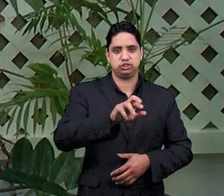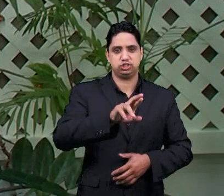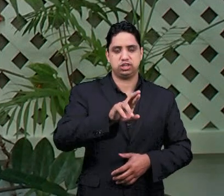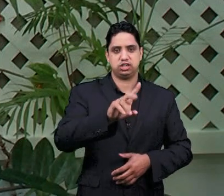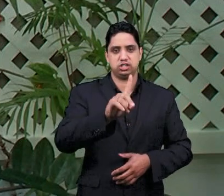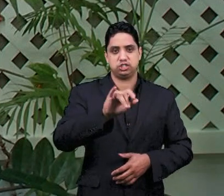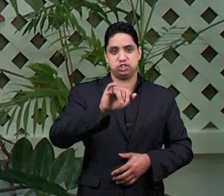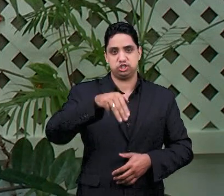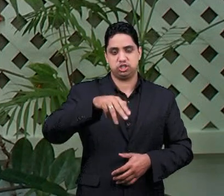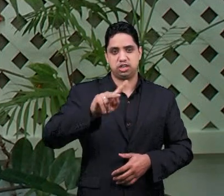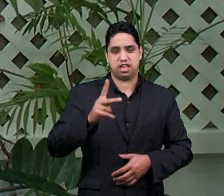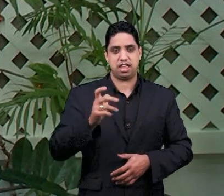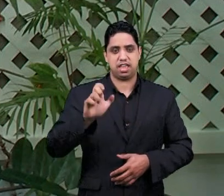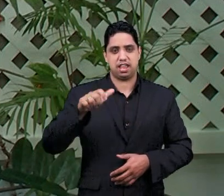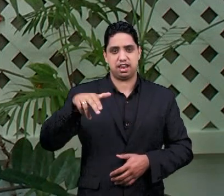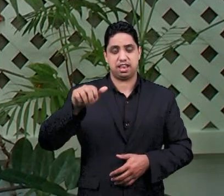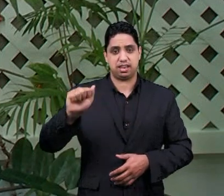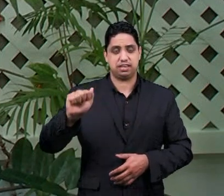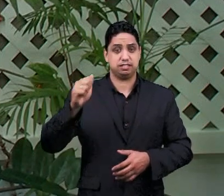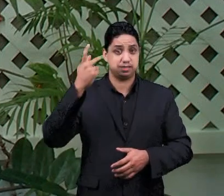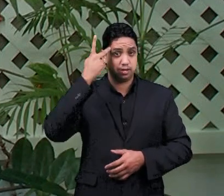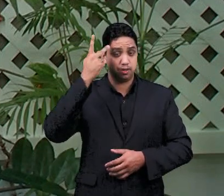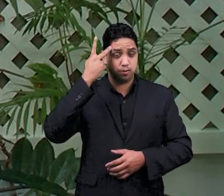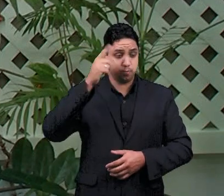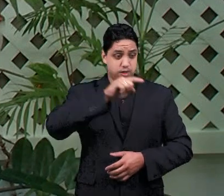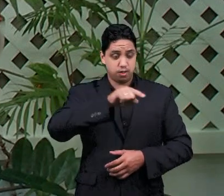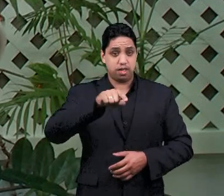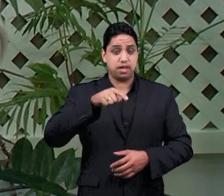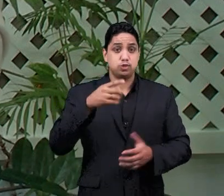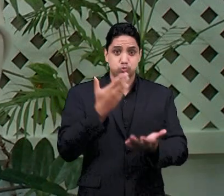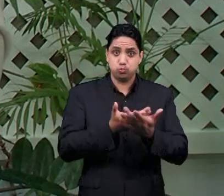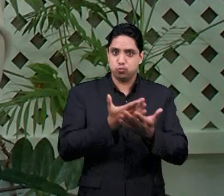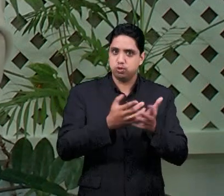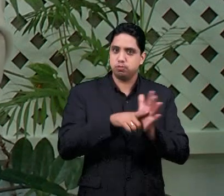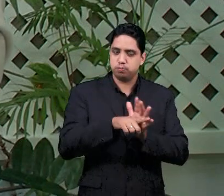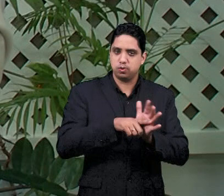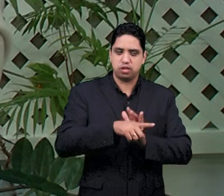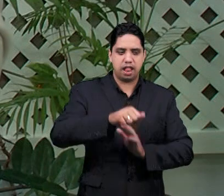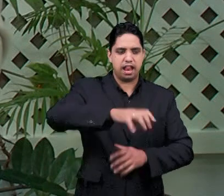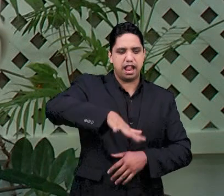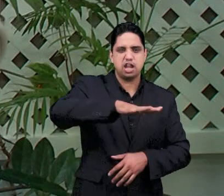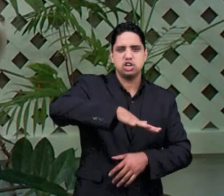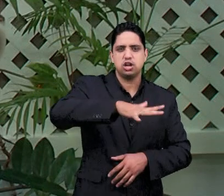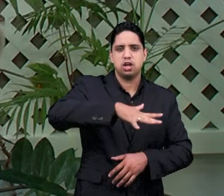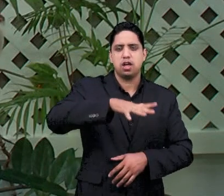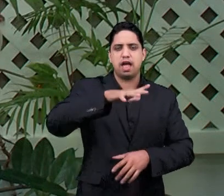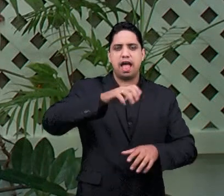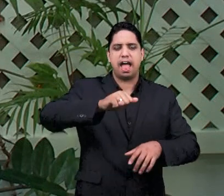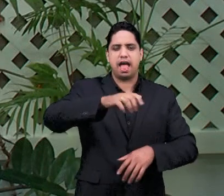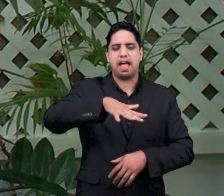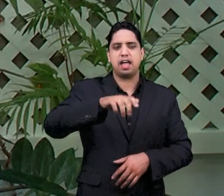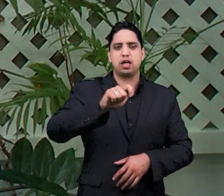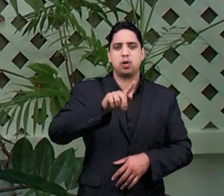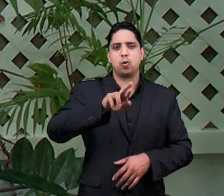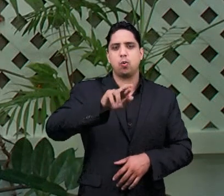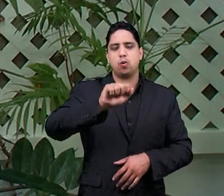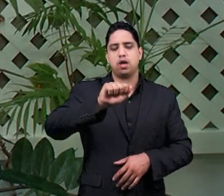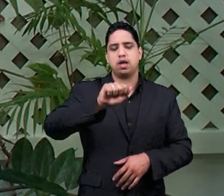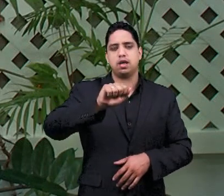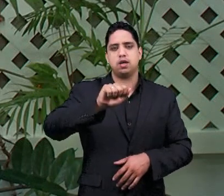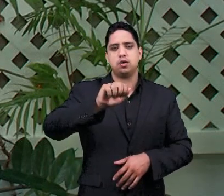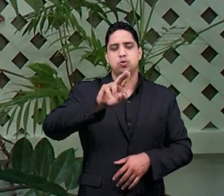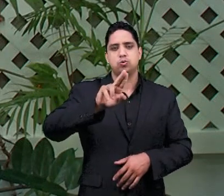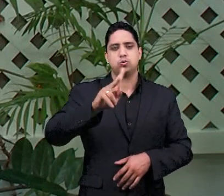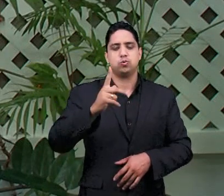pôle de Jardim en São Paulo qui ont étudié la question. Ici, dans la région de Guarulhos,